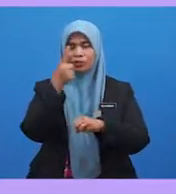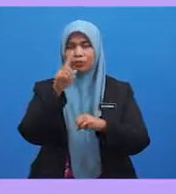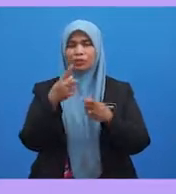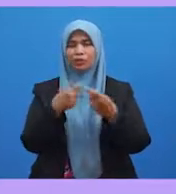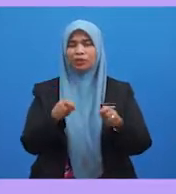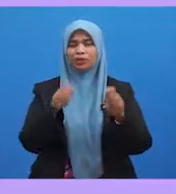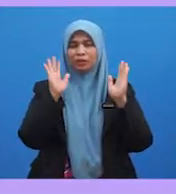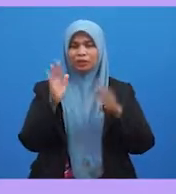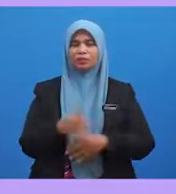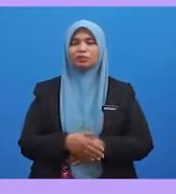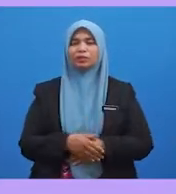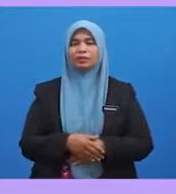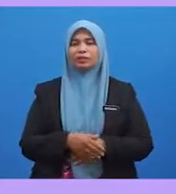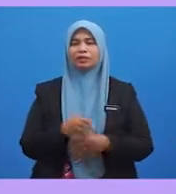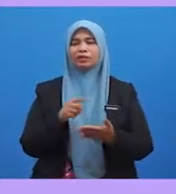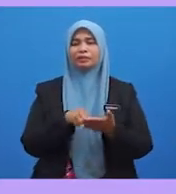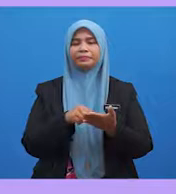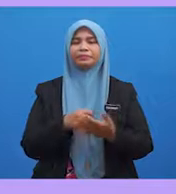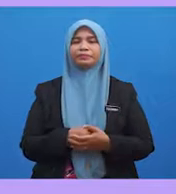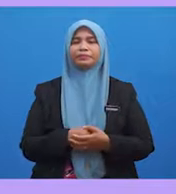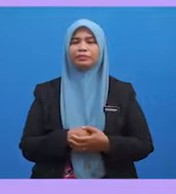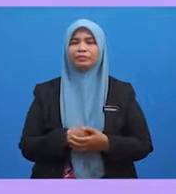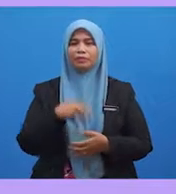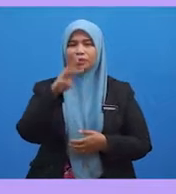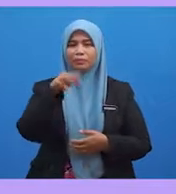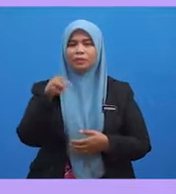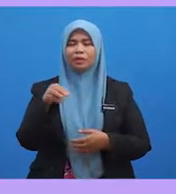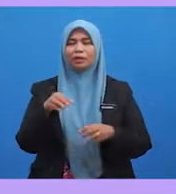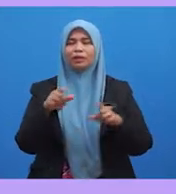Bilakah pula waktu untuk menunaikan solat sunat hajat ini?